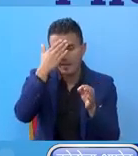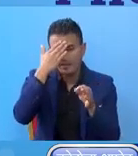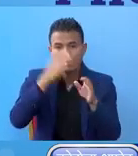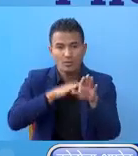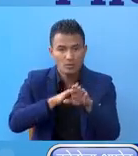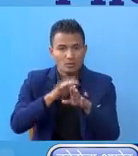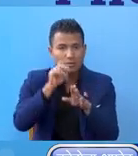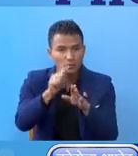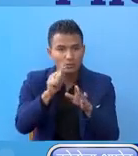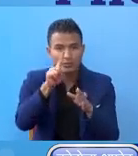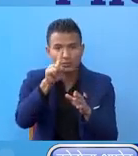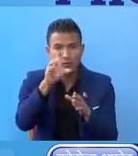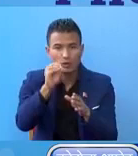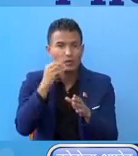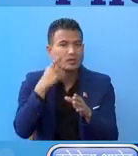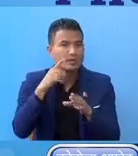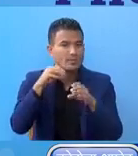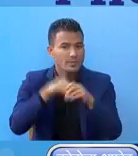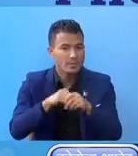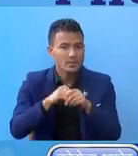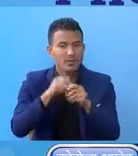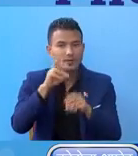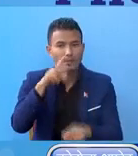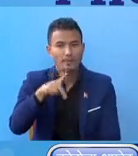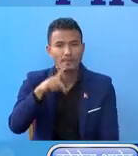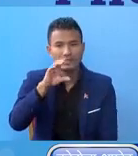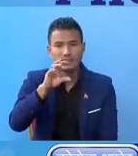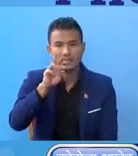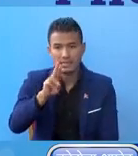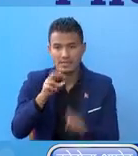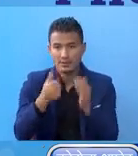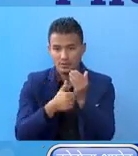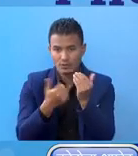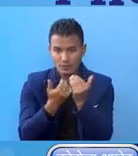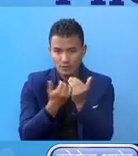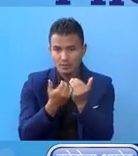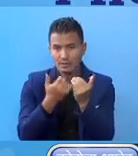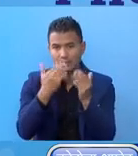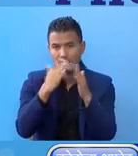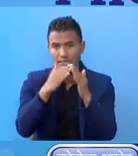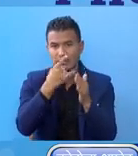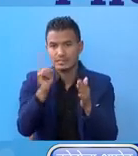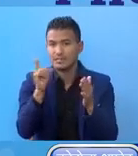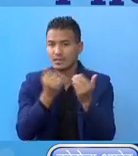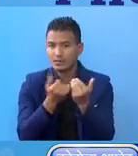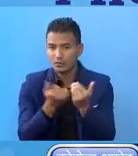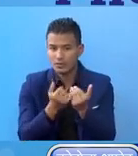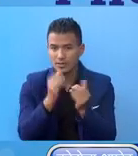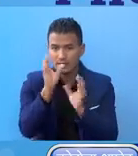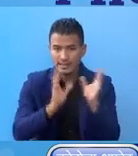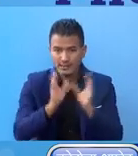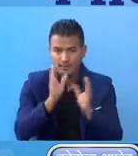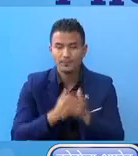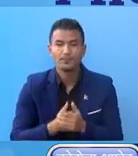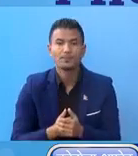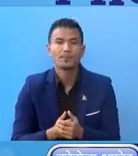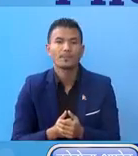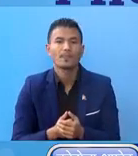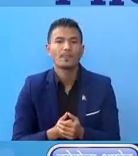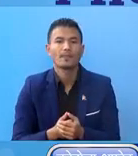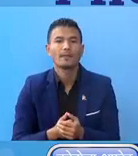बिरामीहरूको 10 दिनमा रियल टाइम PCR गरी डिस्चार्ज गर्नुहुन र यदि